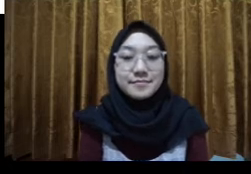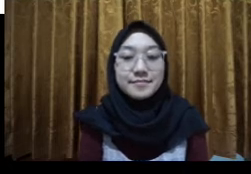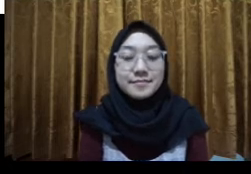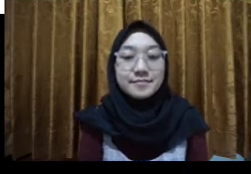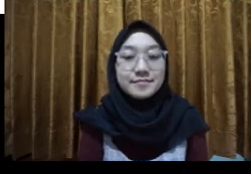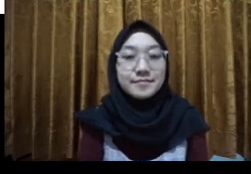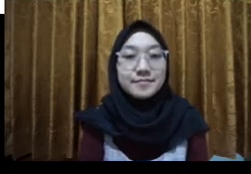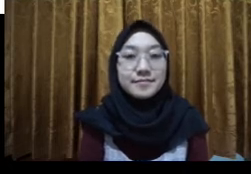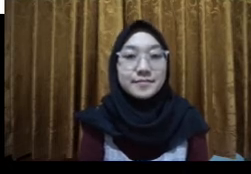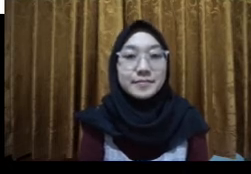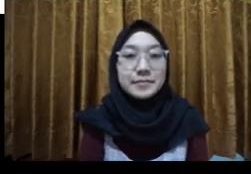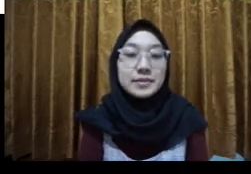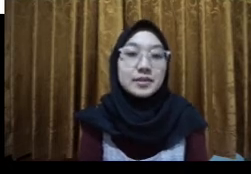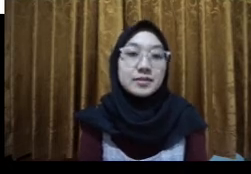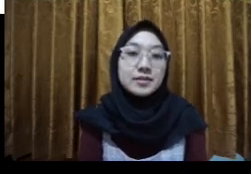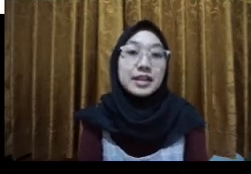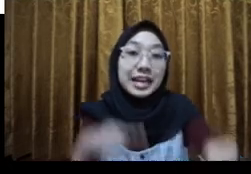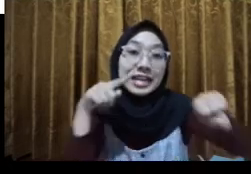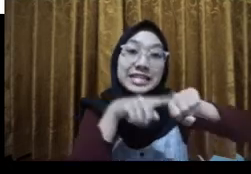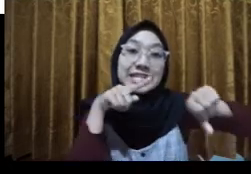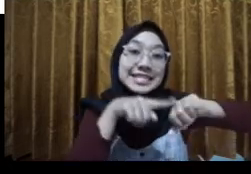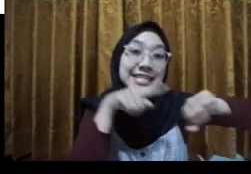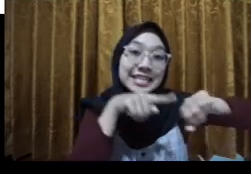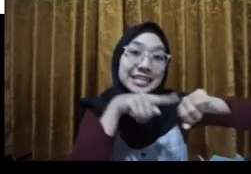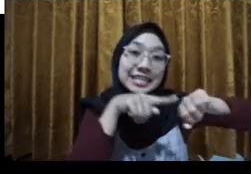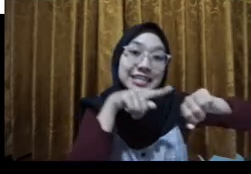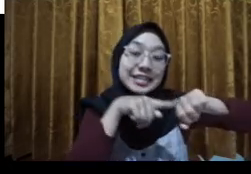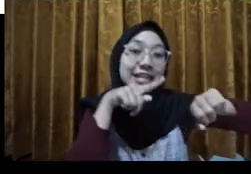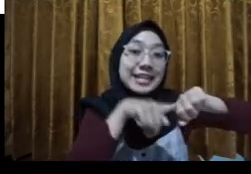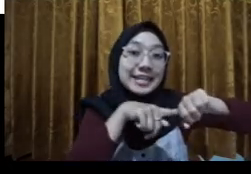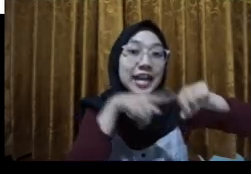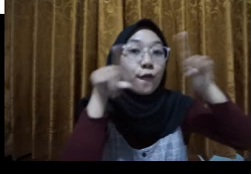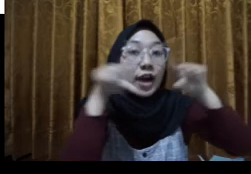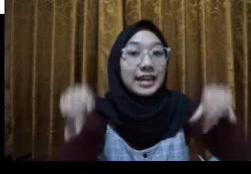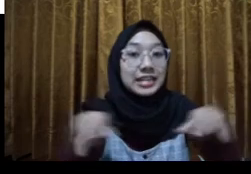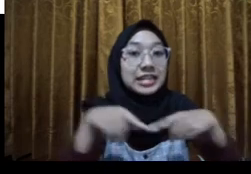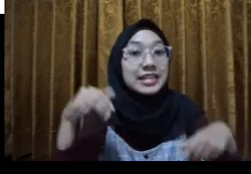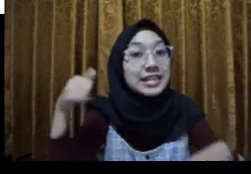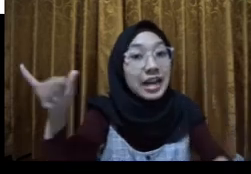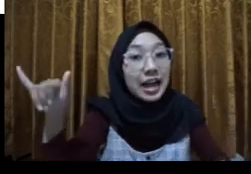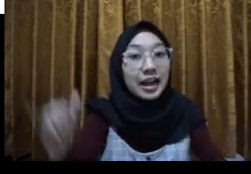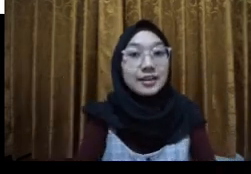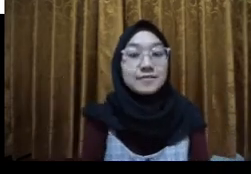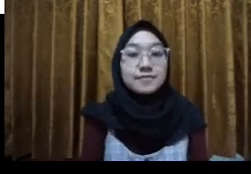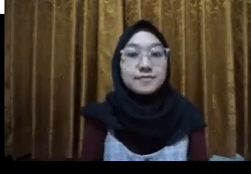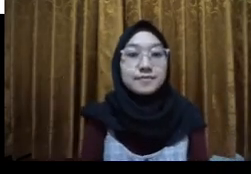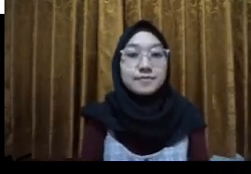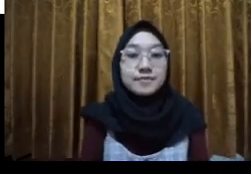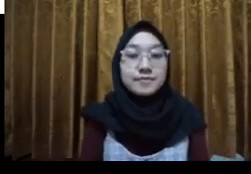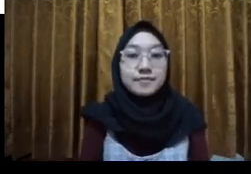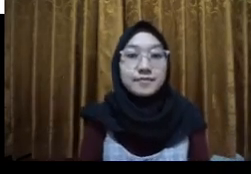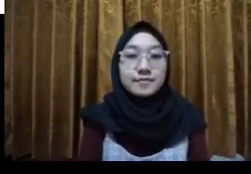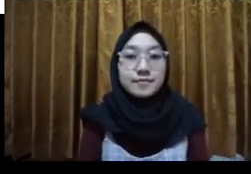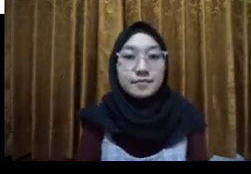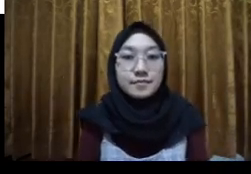data D. Saya menyimpan di data D ya. Kita enter di sini. Terus kita tab sekali lagi. Tab ya, bukan Shift Tab ya.